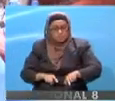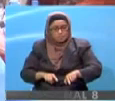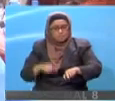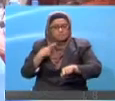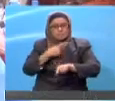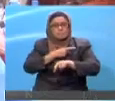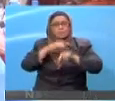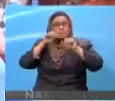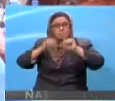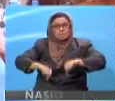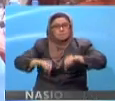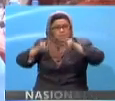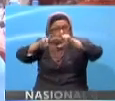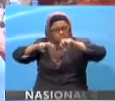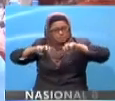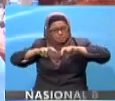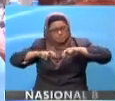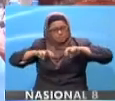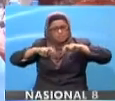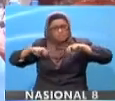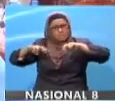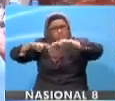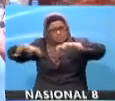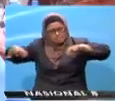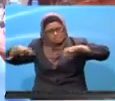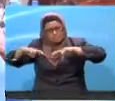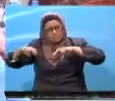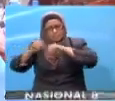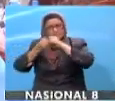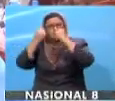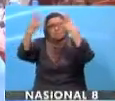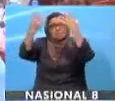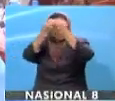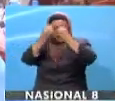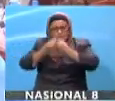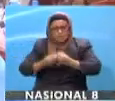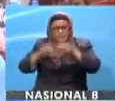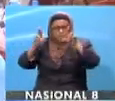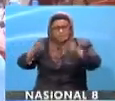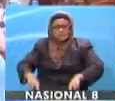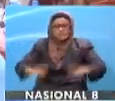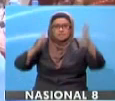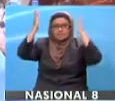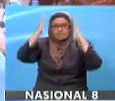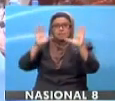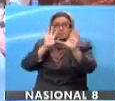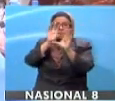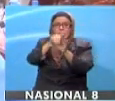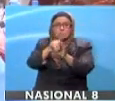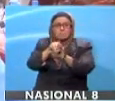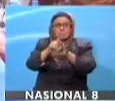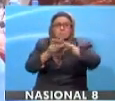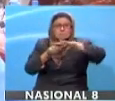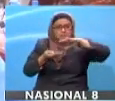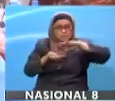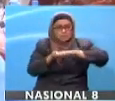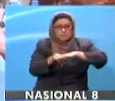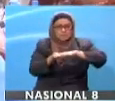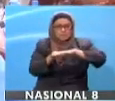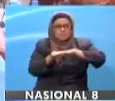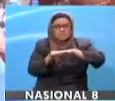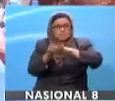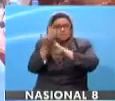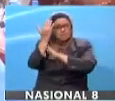dapat menganalisis berapa bilangan rakyat Malaysia terlibat dalam rasuah,